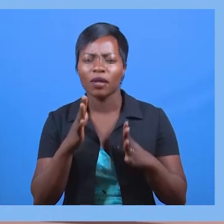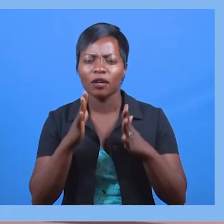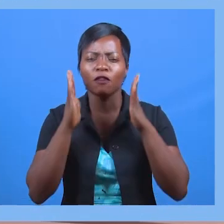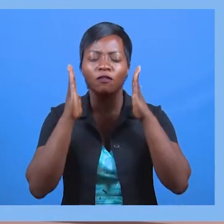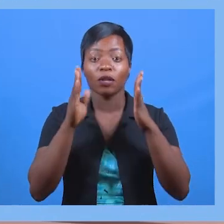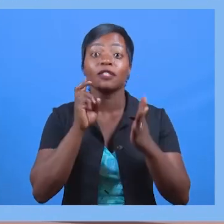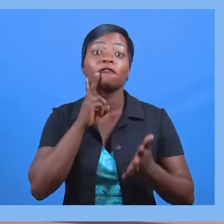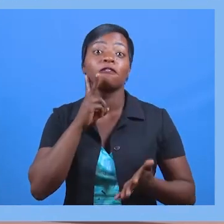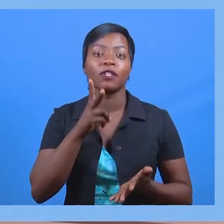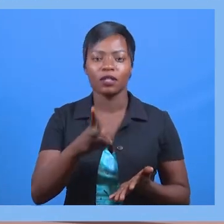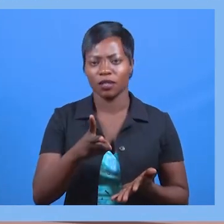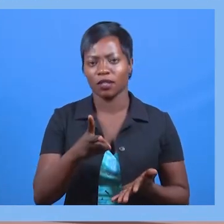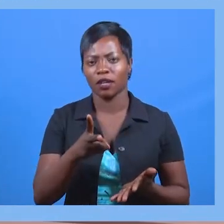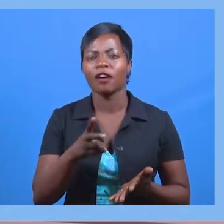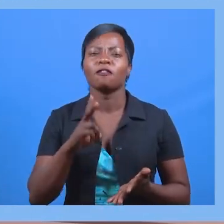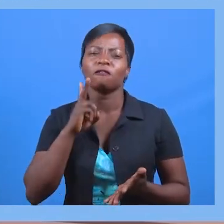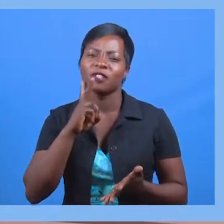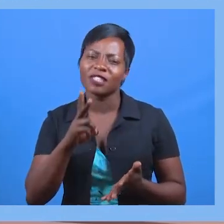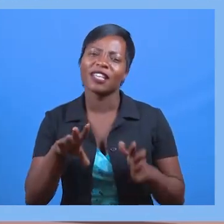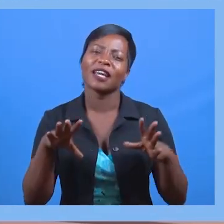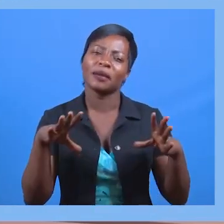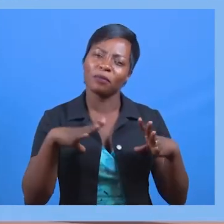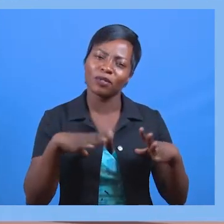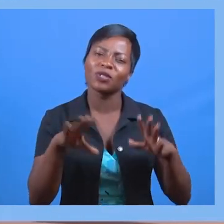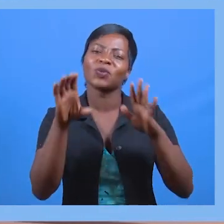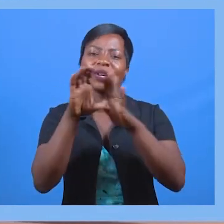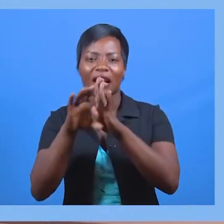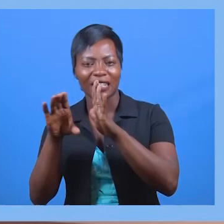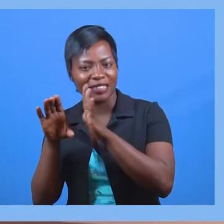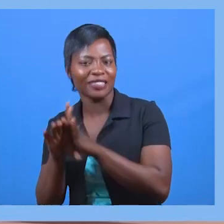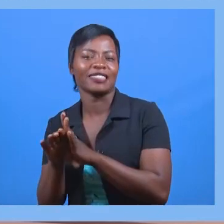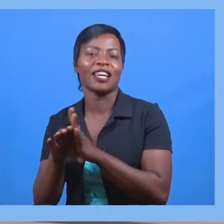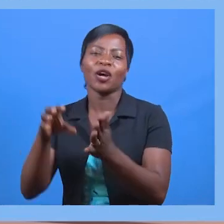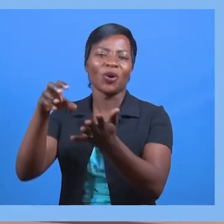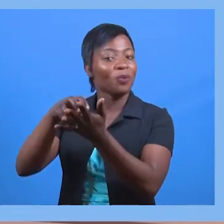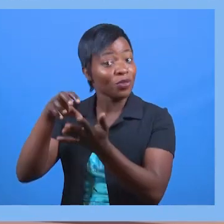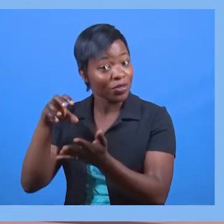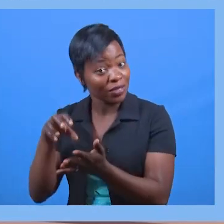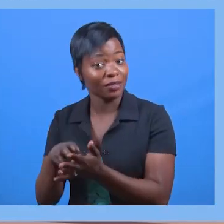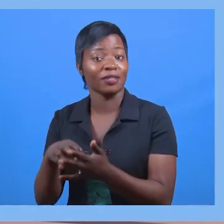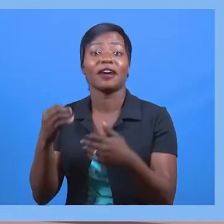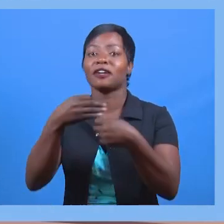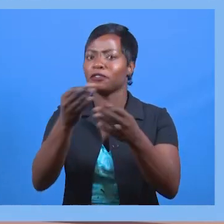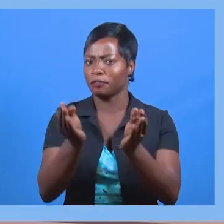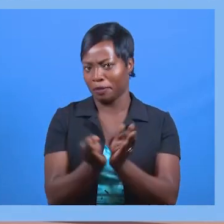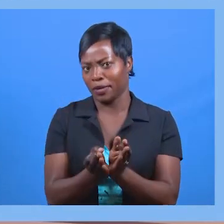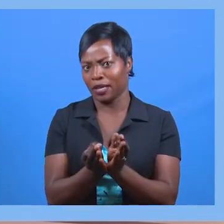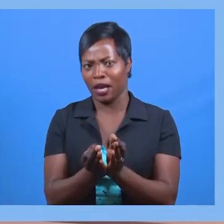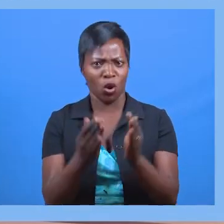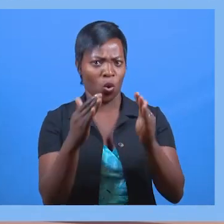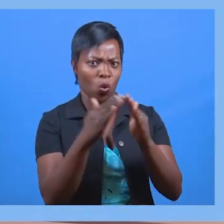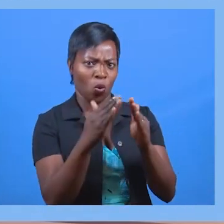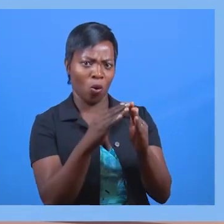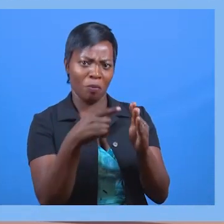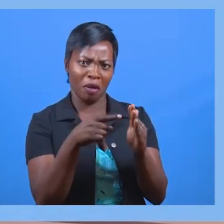uyenzi hwakakosha kunyika, kunharaunda nemumusha medu. Haungave musha ukashaya vashanyi,